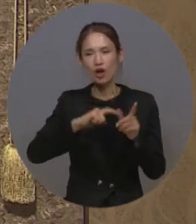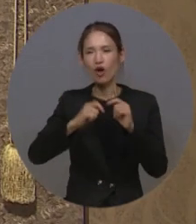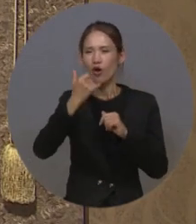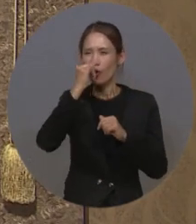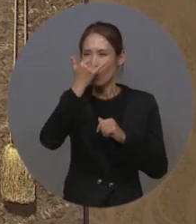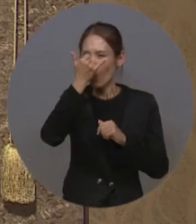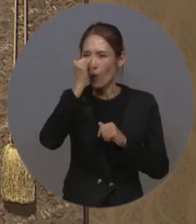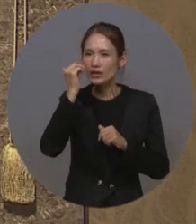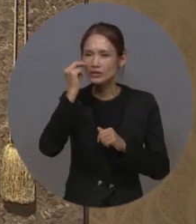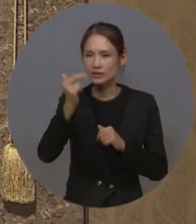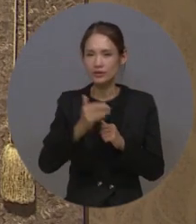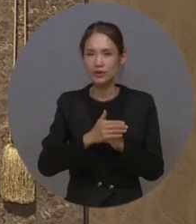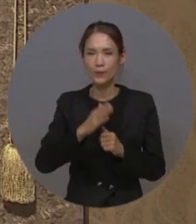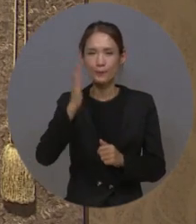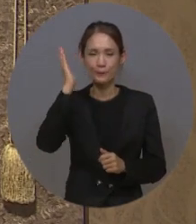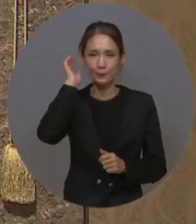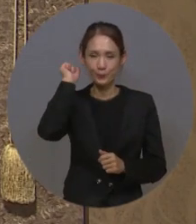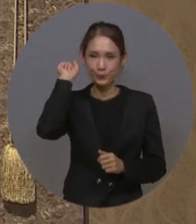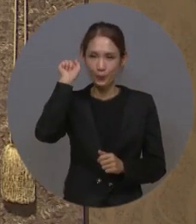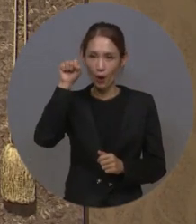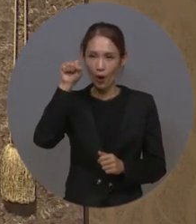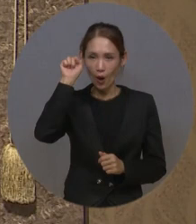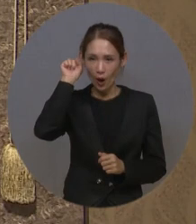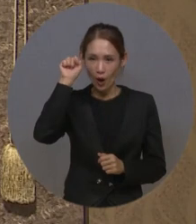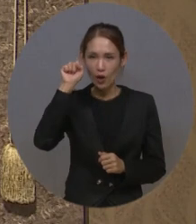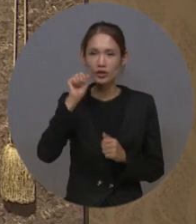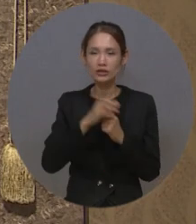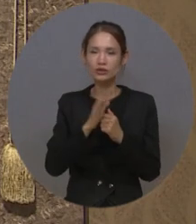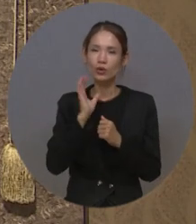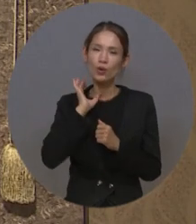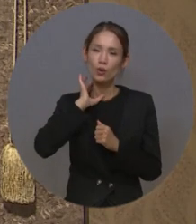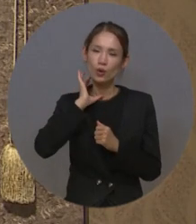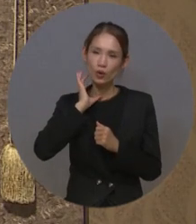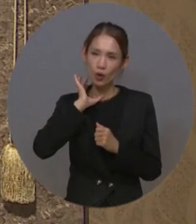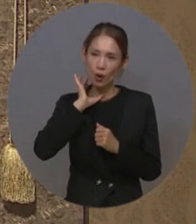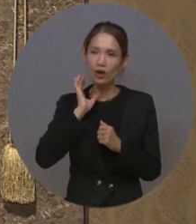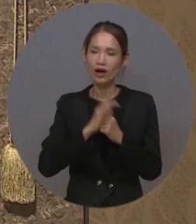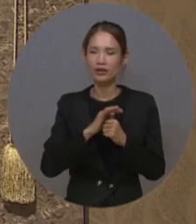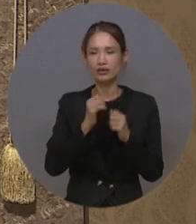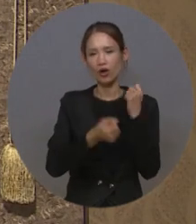머리의 각도에 따라서 기도도 영향을